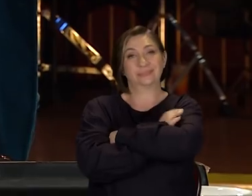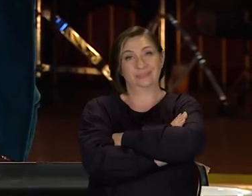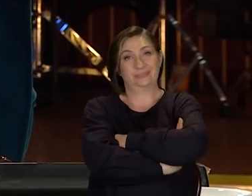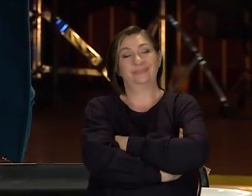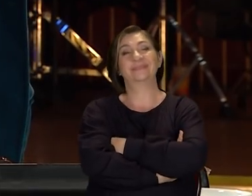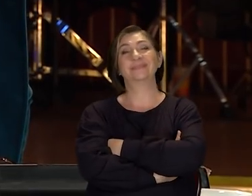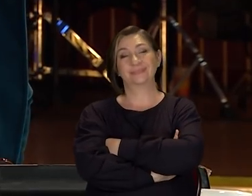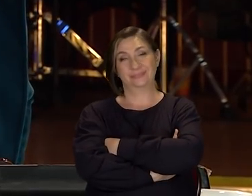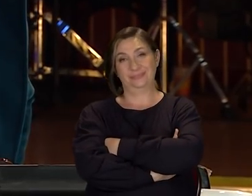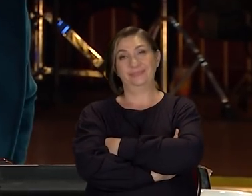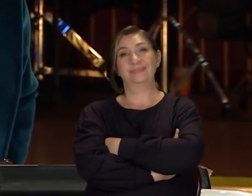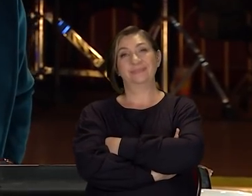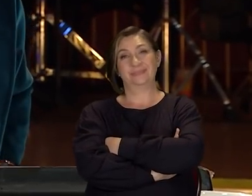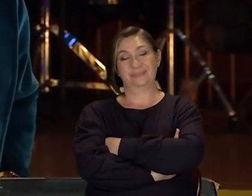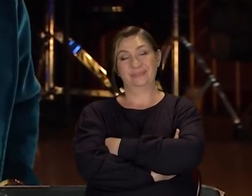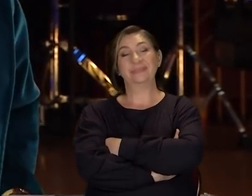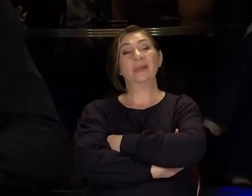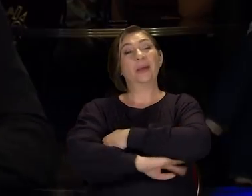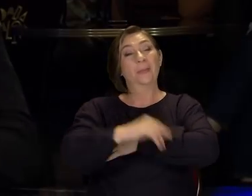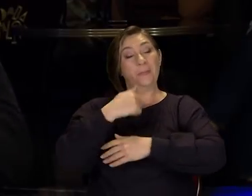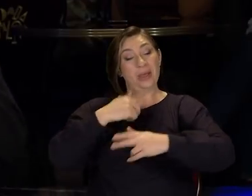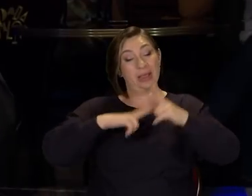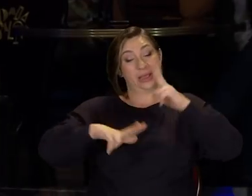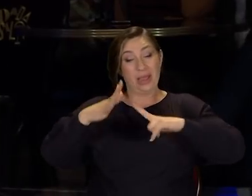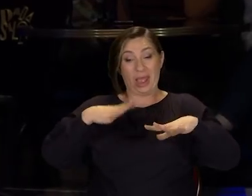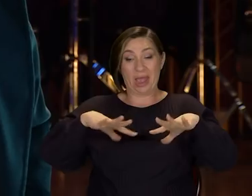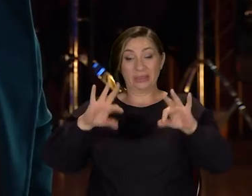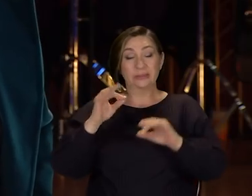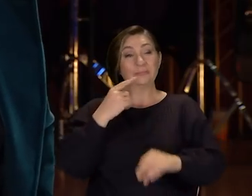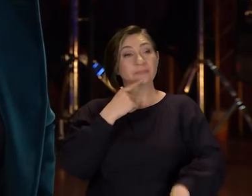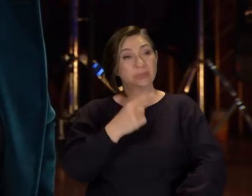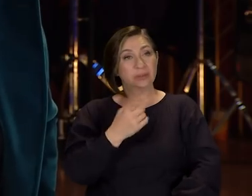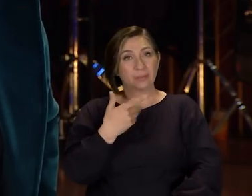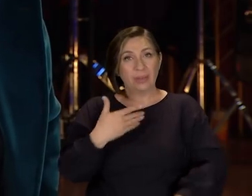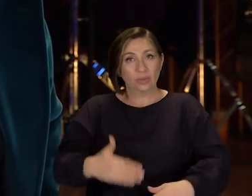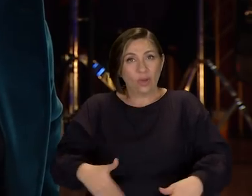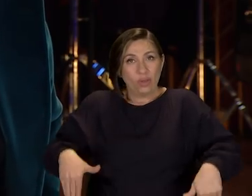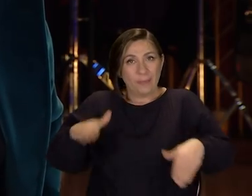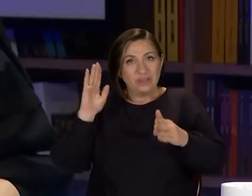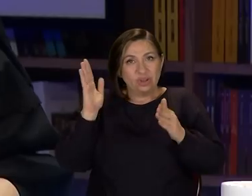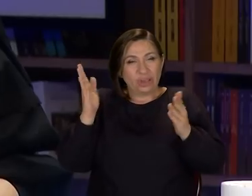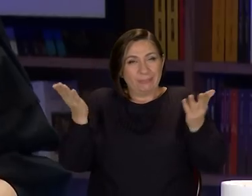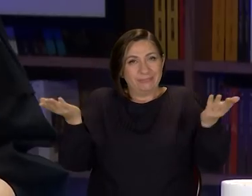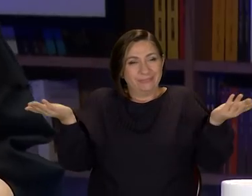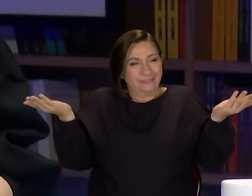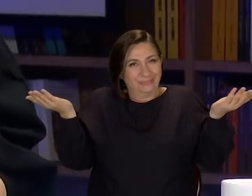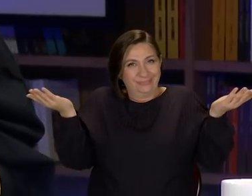olabileceğini düşünmüyorum. Ben giyinmiştim ama. Peki ben donla mı gidiyordum?